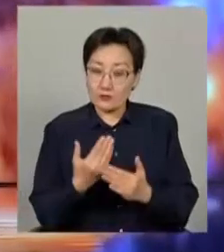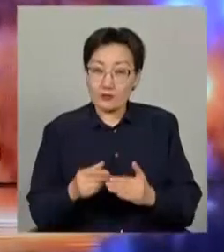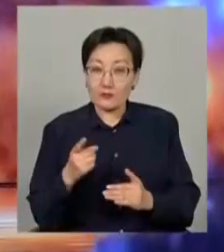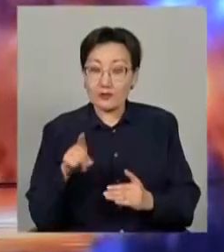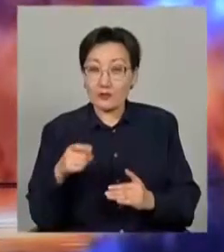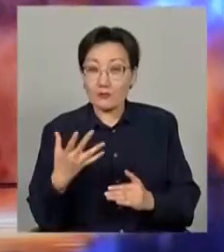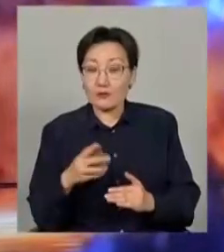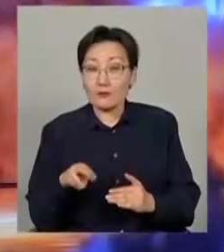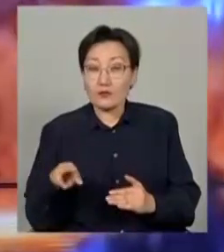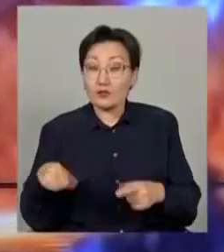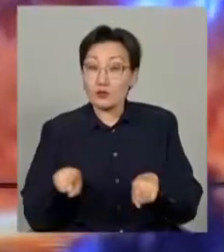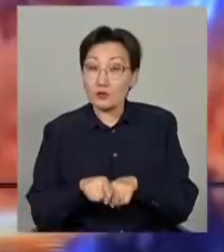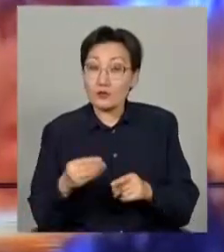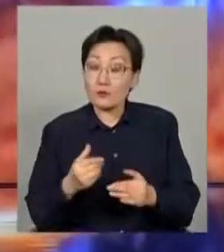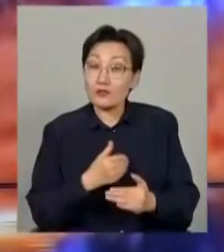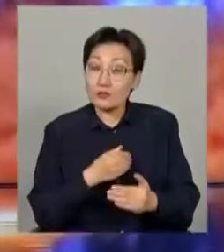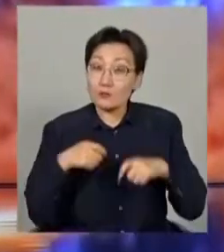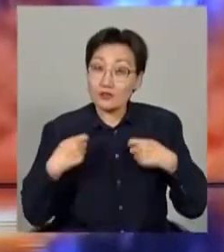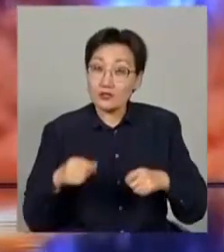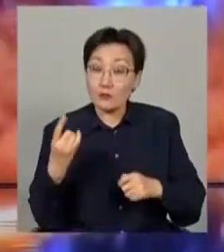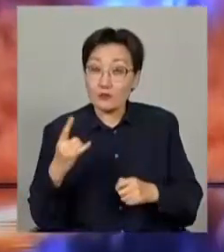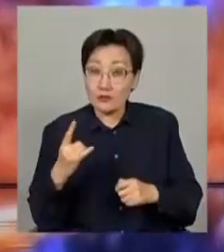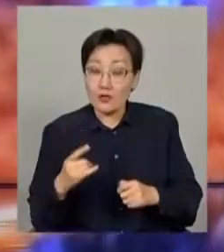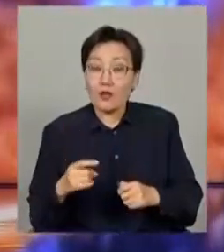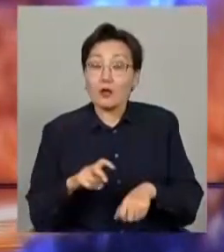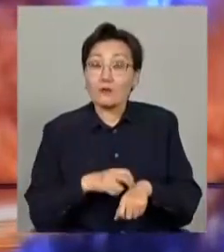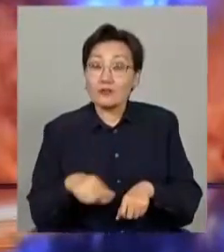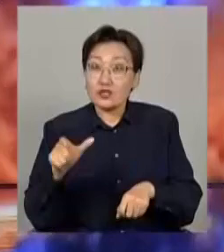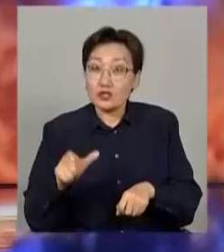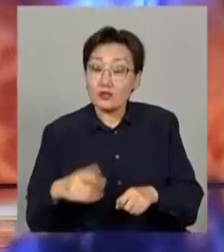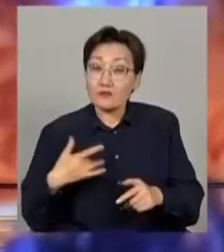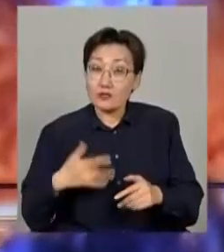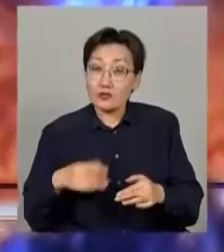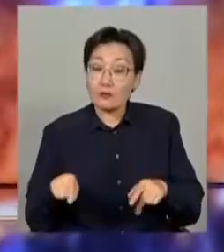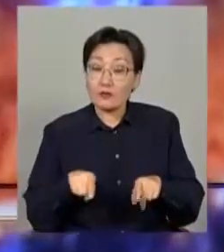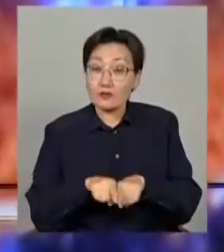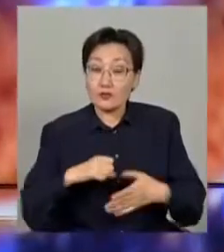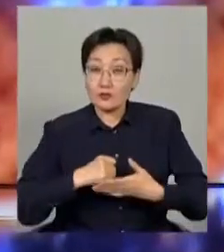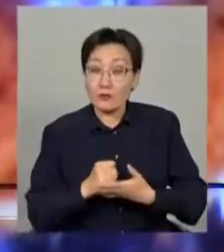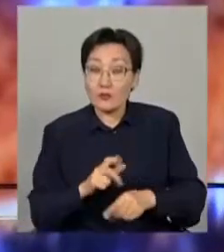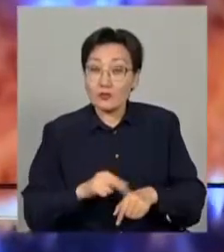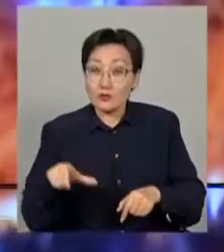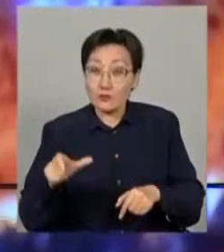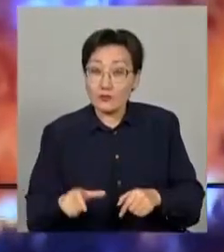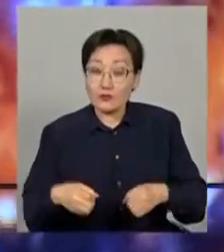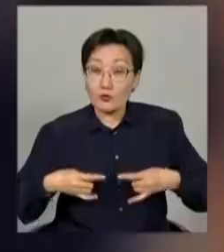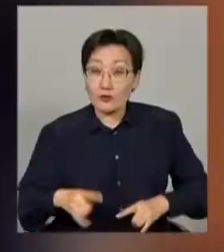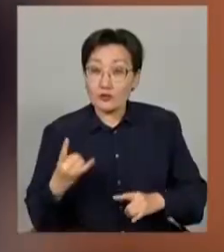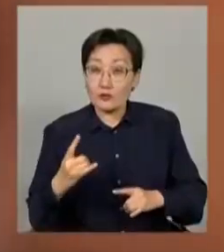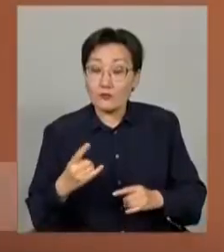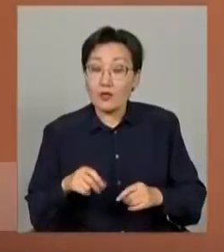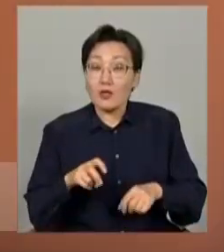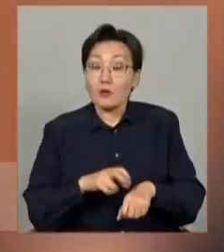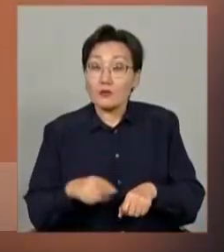полтора миллиона тенге. За такую сумму хотели продать младенца медики в Таразе. Как установили правоохранители, новорожденного у